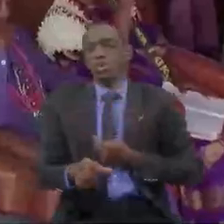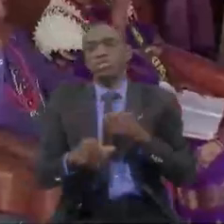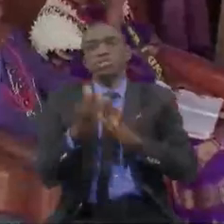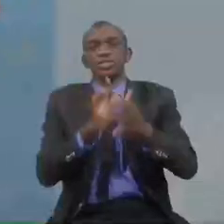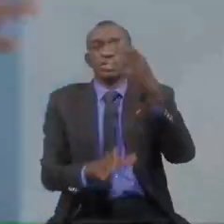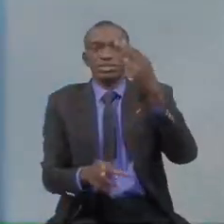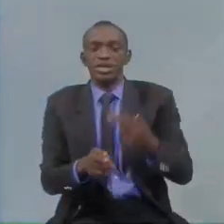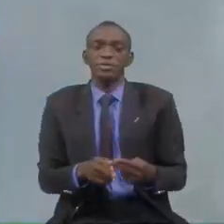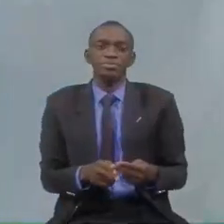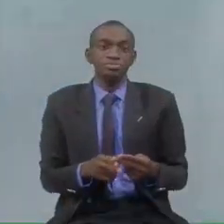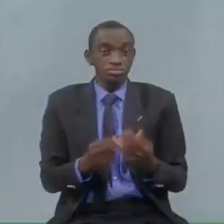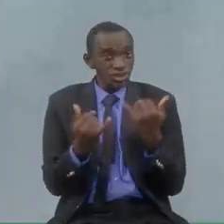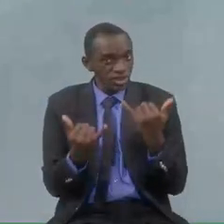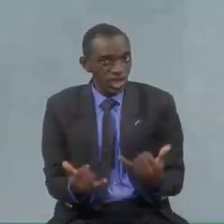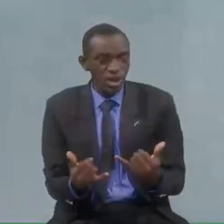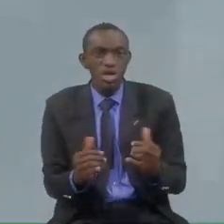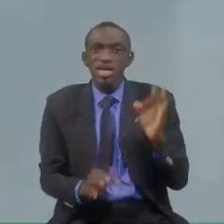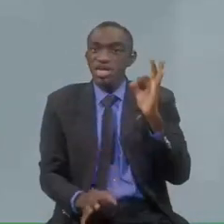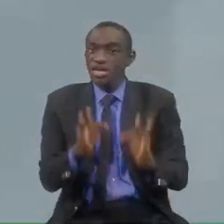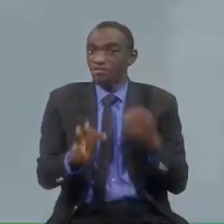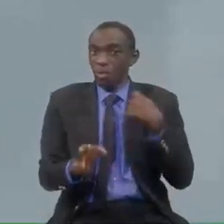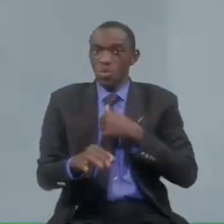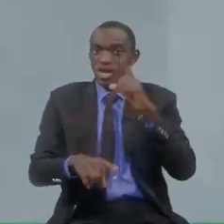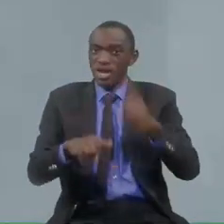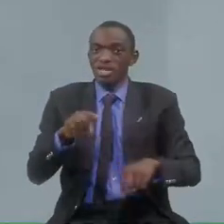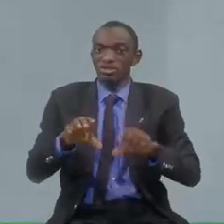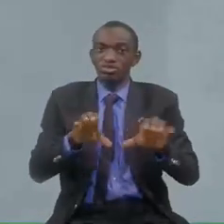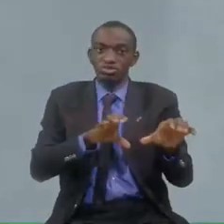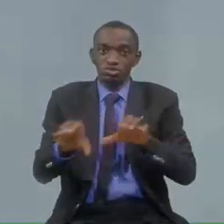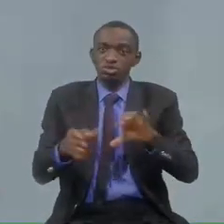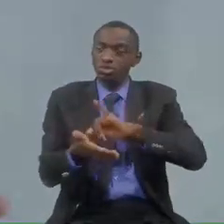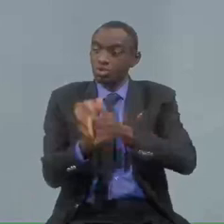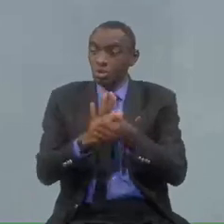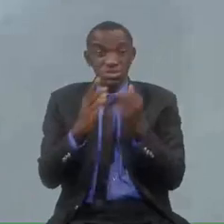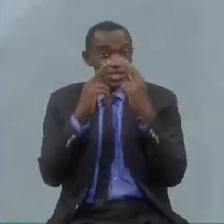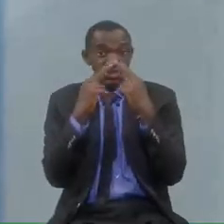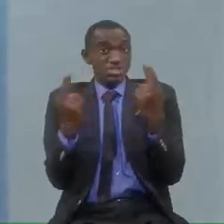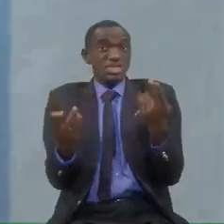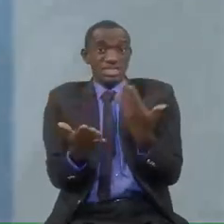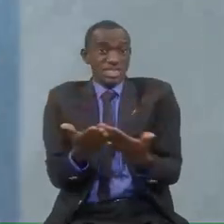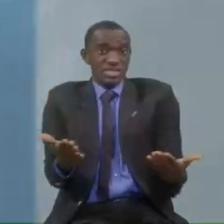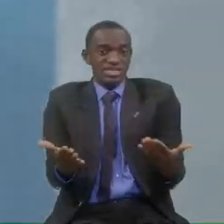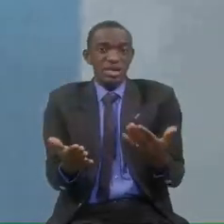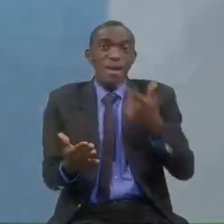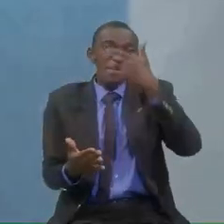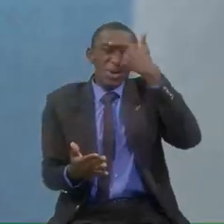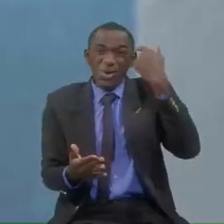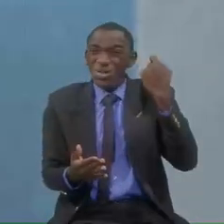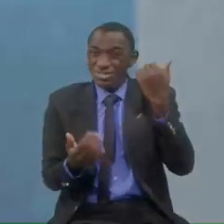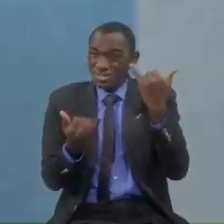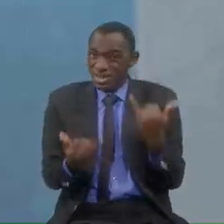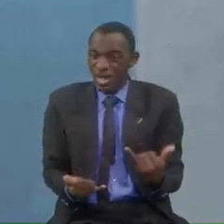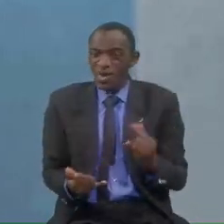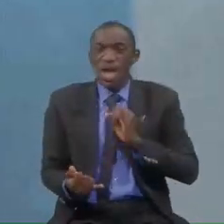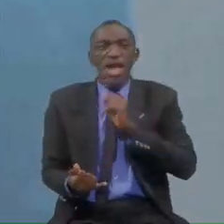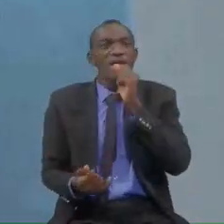Jésus-Christ. Maintenant, si on ne peut pas faire ces choses innocemment comme ça, parce que maintenant,